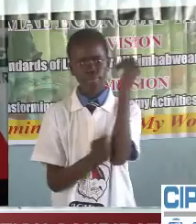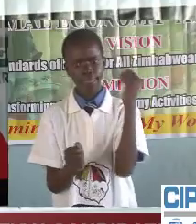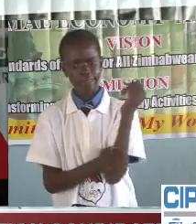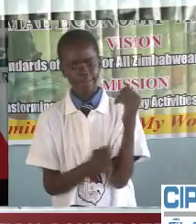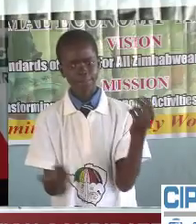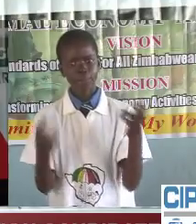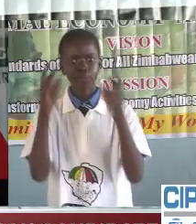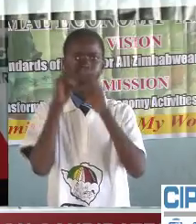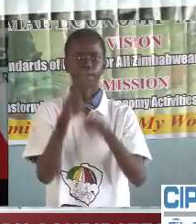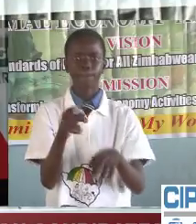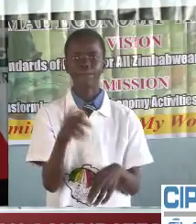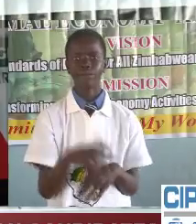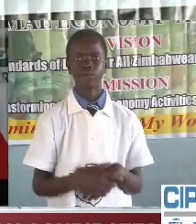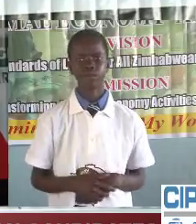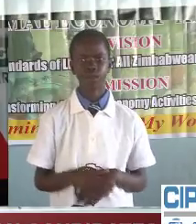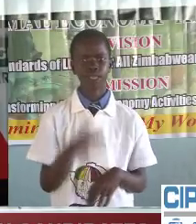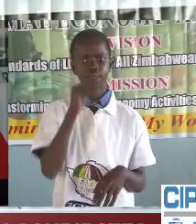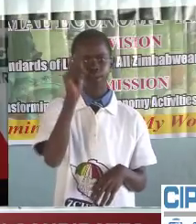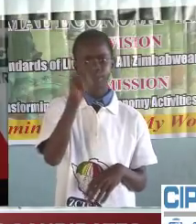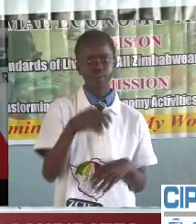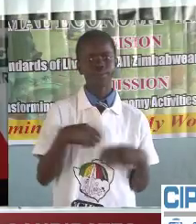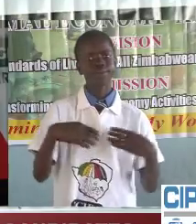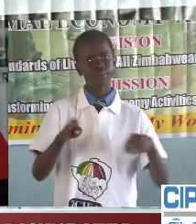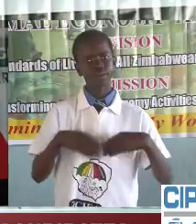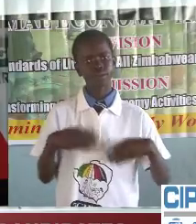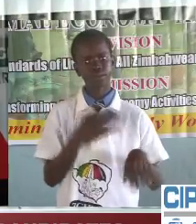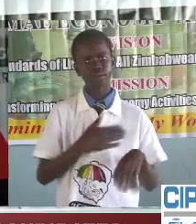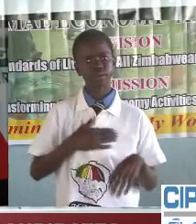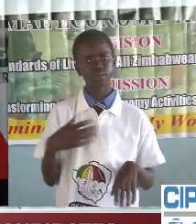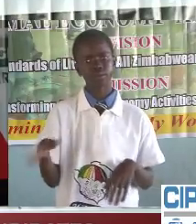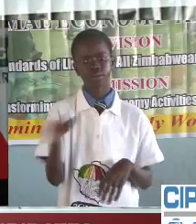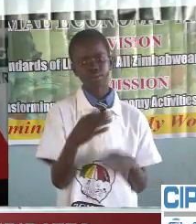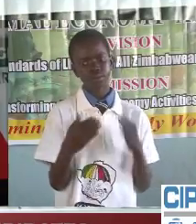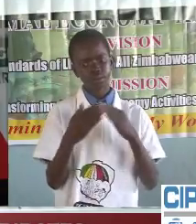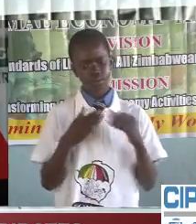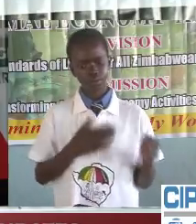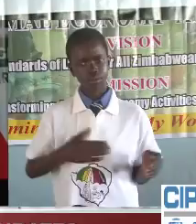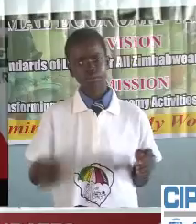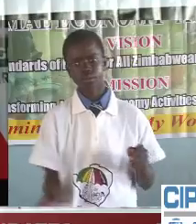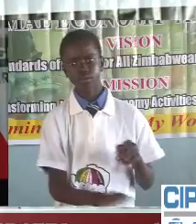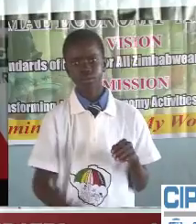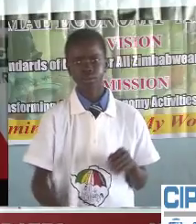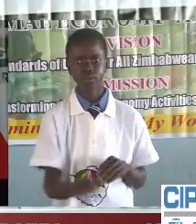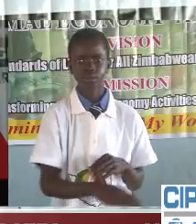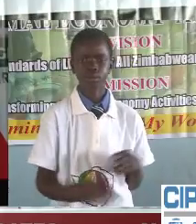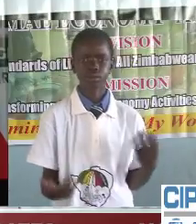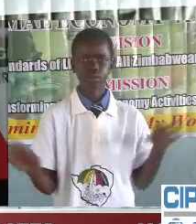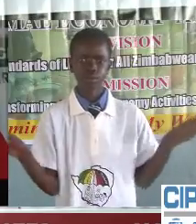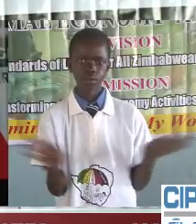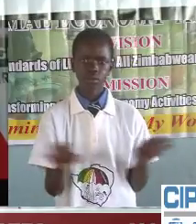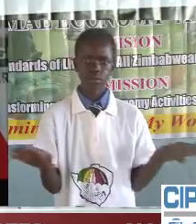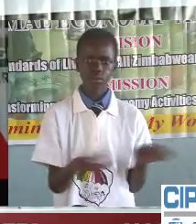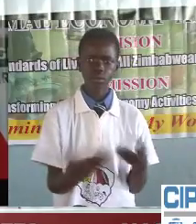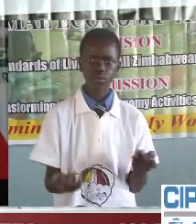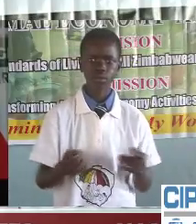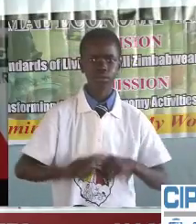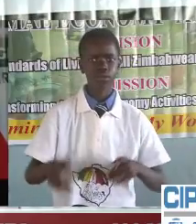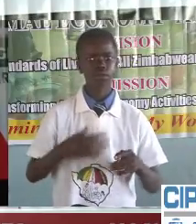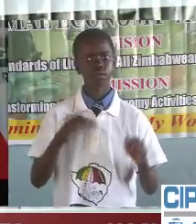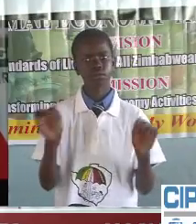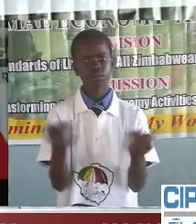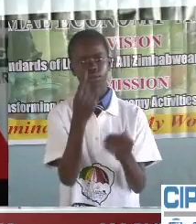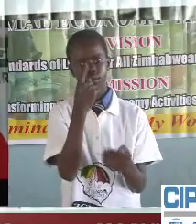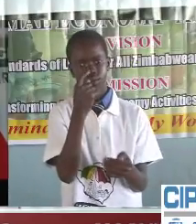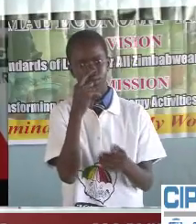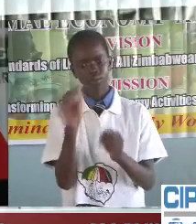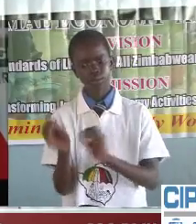kumba, kana vazvipira kuti vari kuda kuuya kuzokorobha kumba, kana kuti vosara vachitichengetera